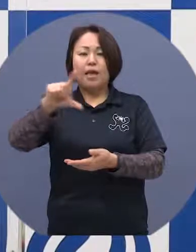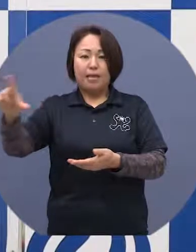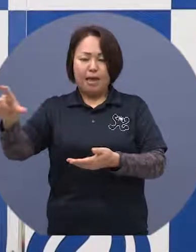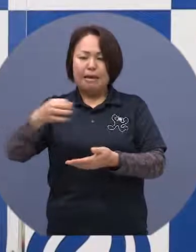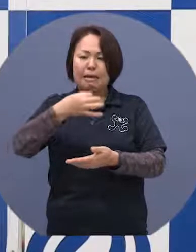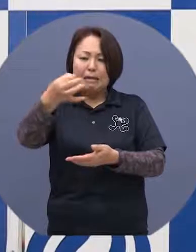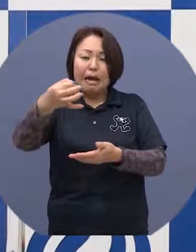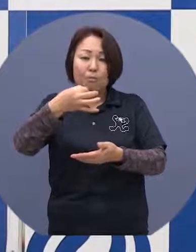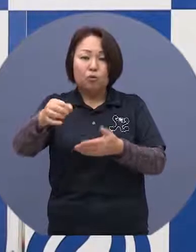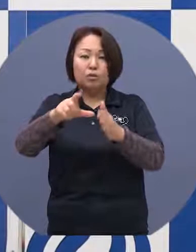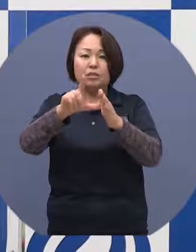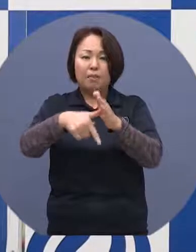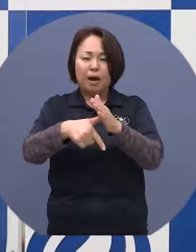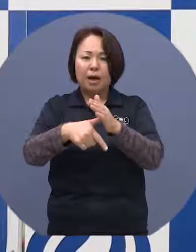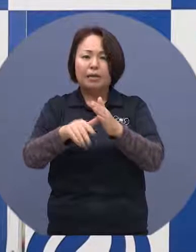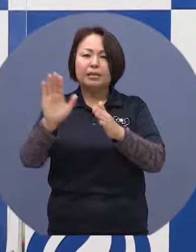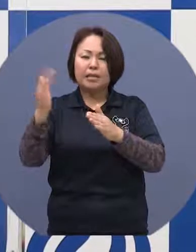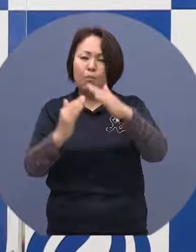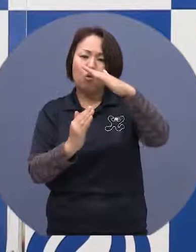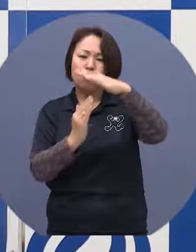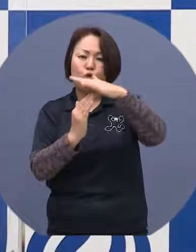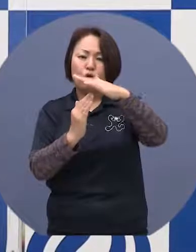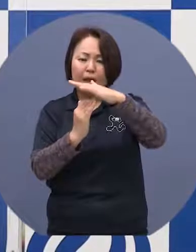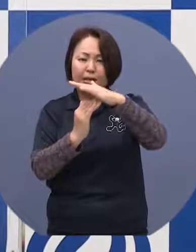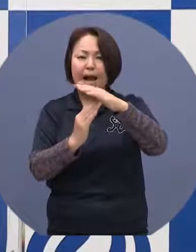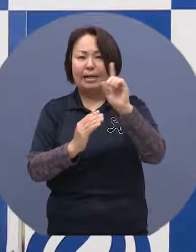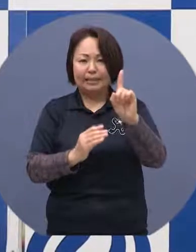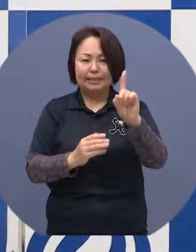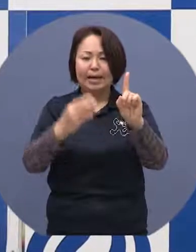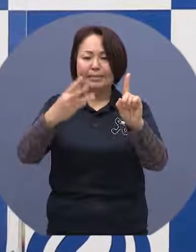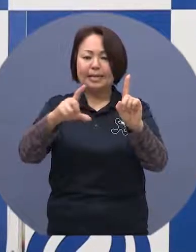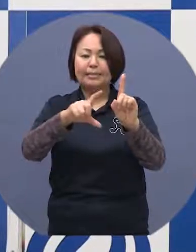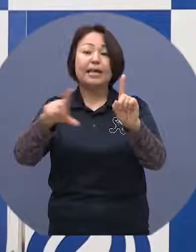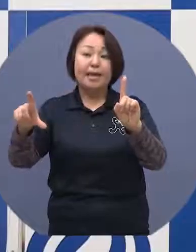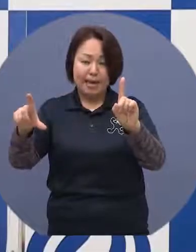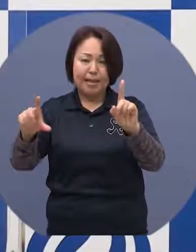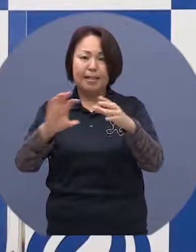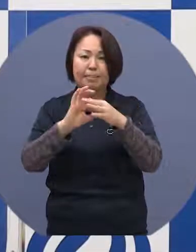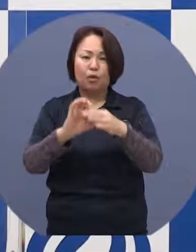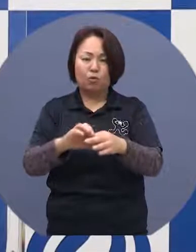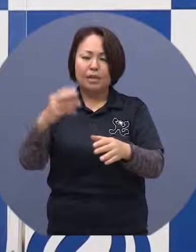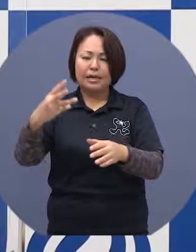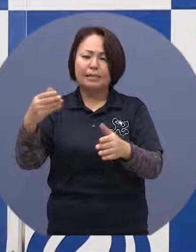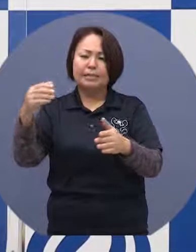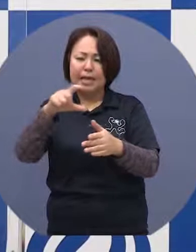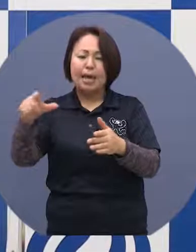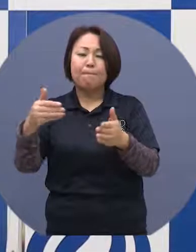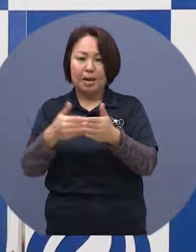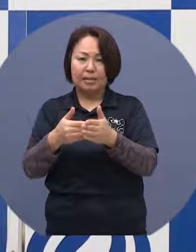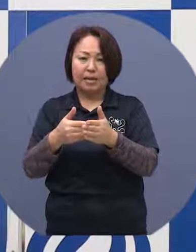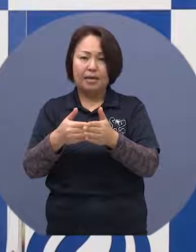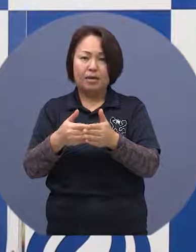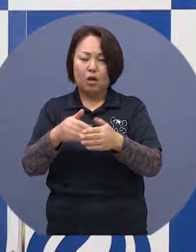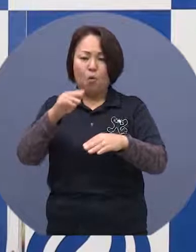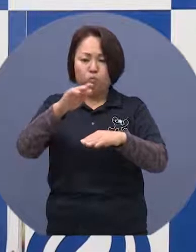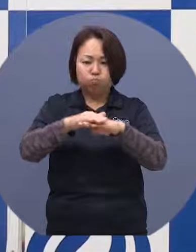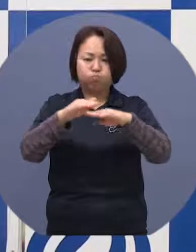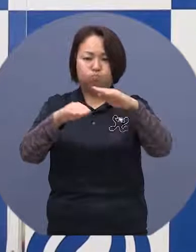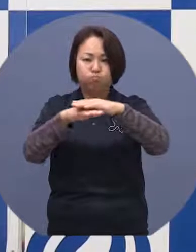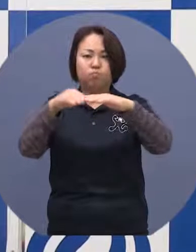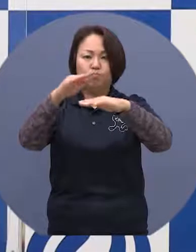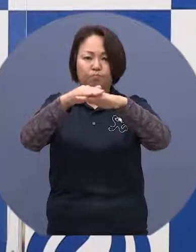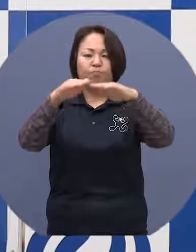が付かないということでありますそれを方積み重ねられまして1カ月間トータル3万円迄ポイントが付きますと